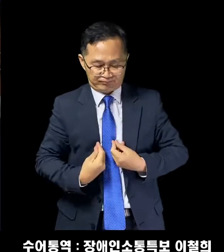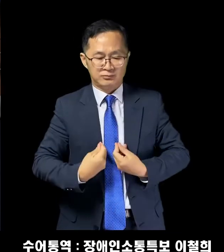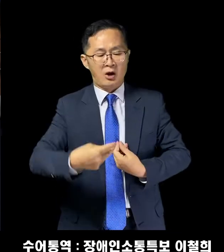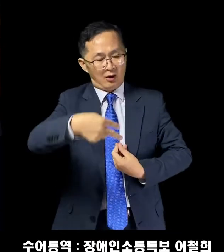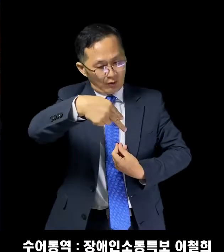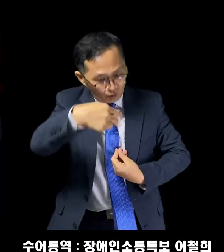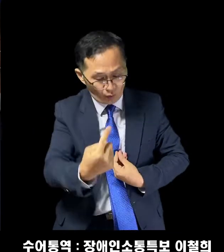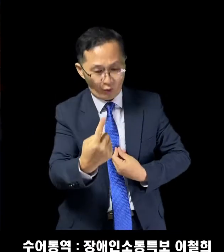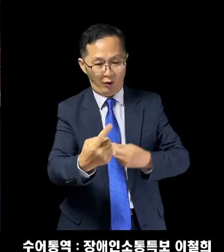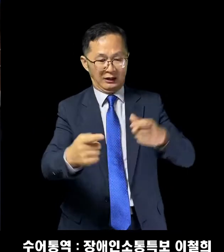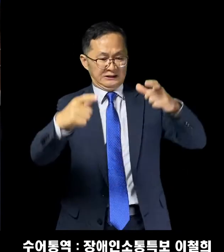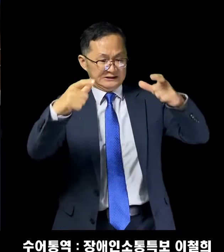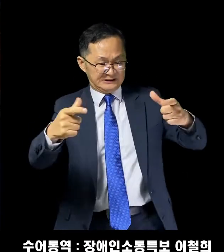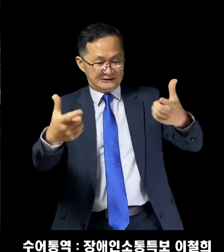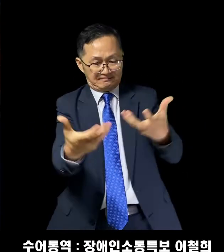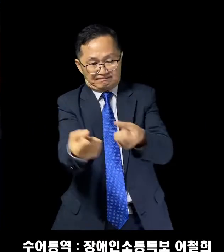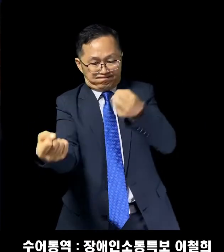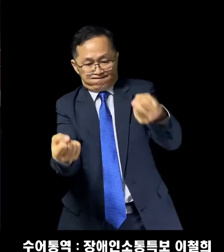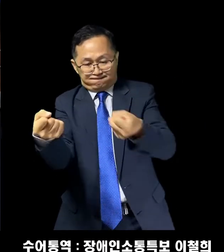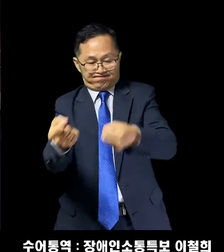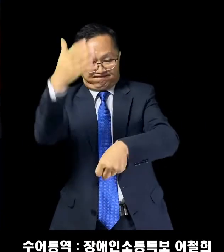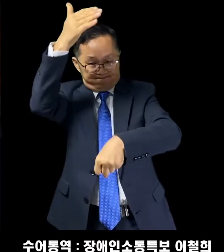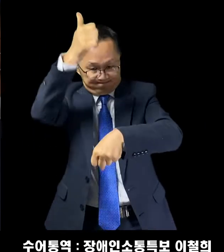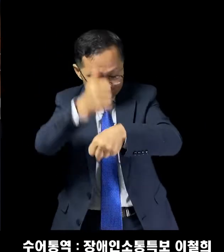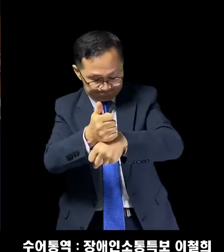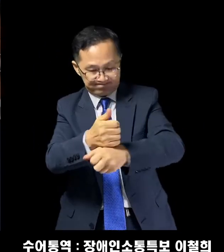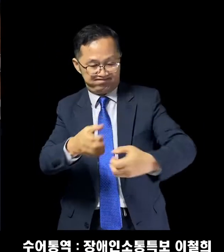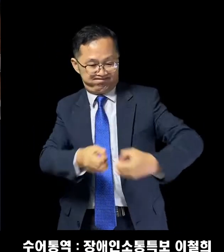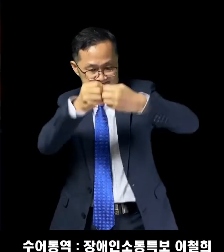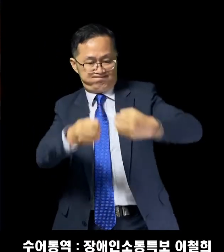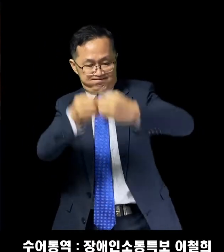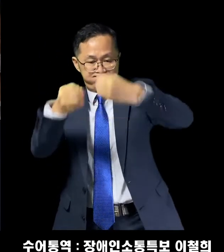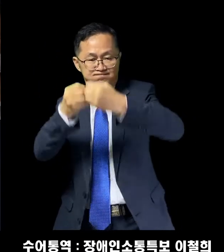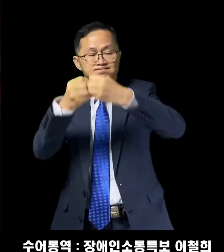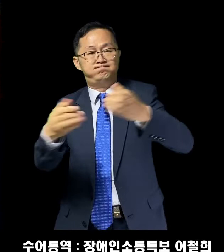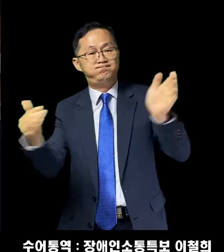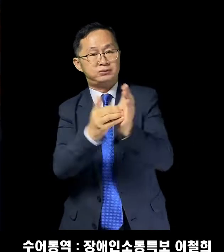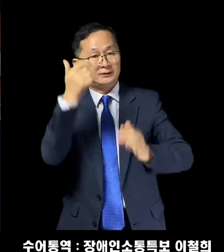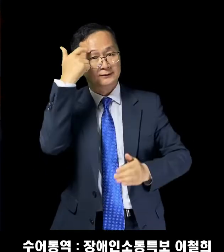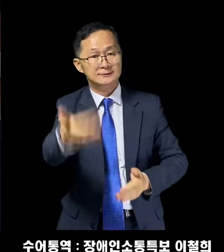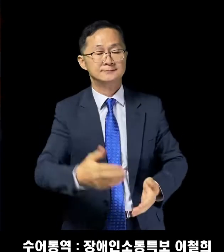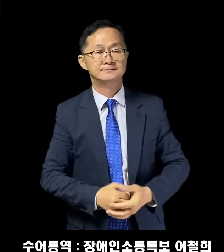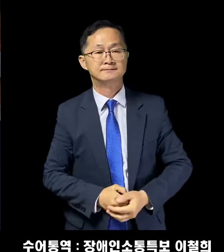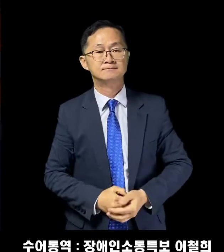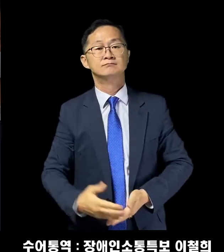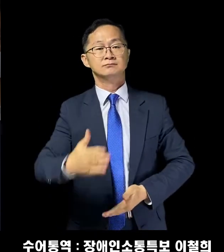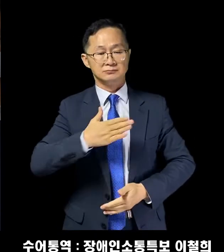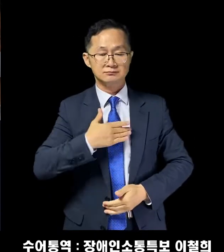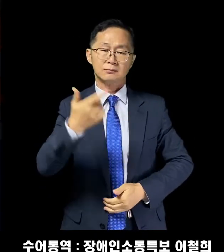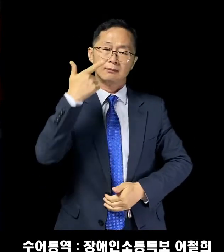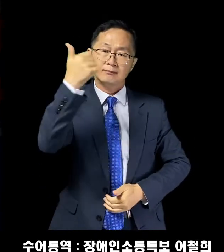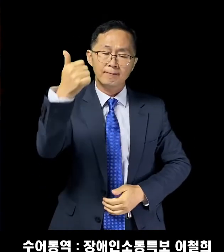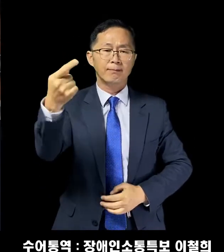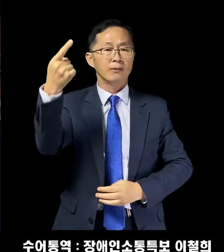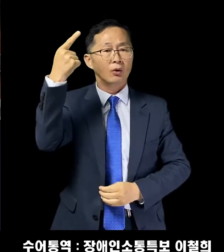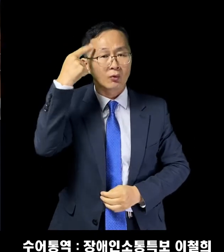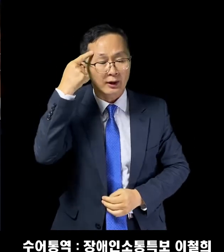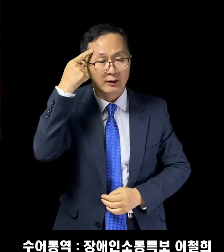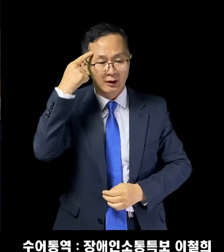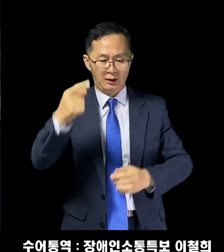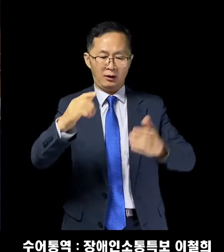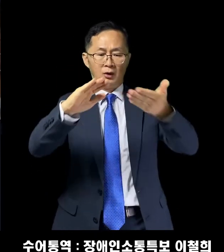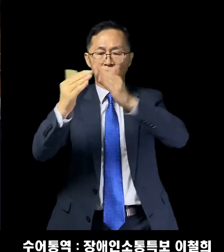장벽에 끝까지 도전하셨습니까 저희 아버지는 왜 동네 사람들에게